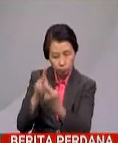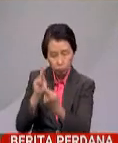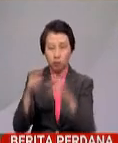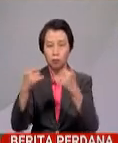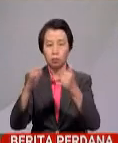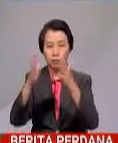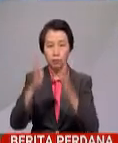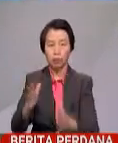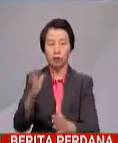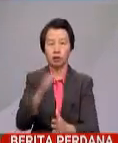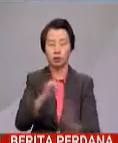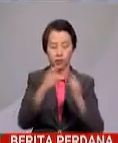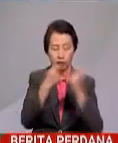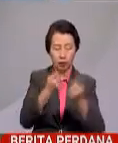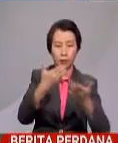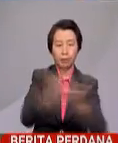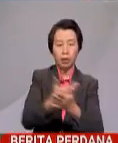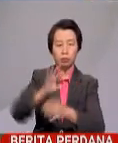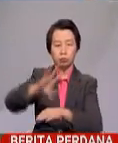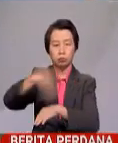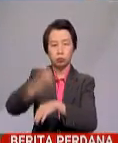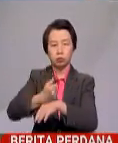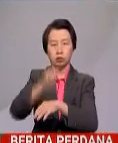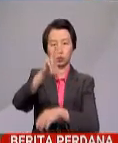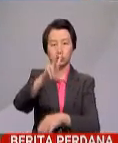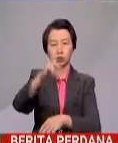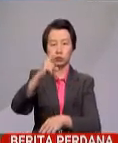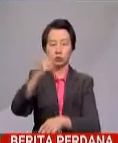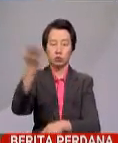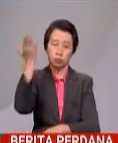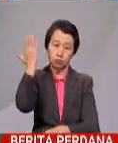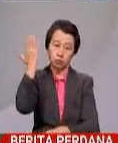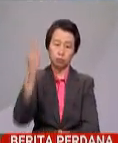pemain memandangkan pasukan itu baru ditubuhkan 3 bulan lalu.